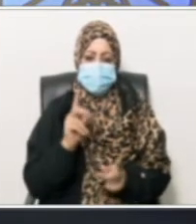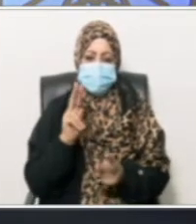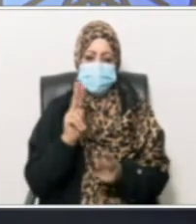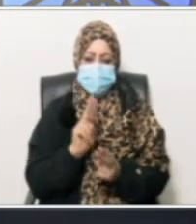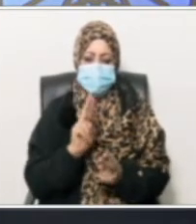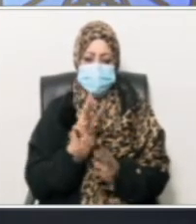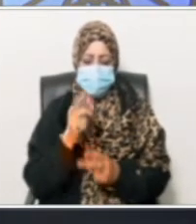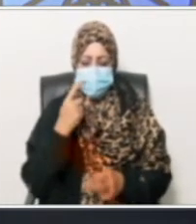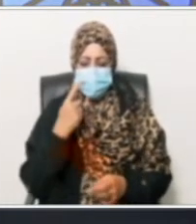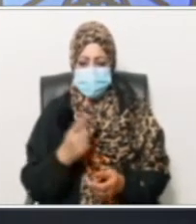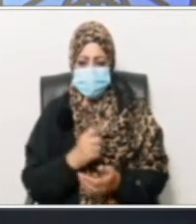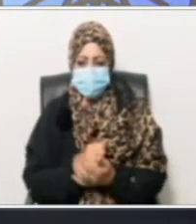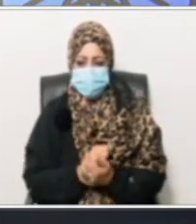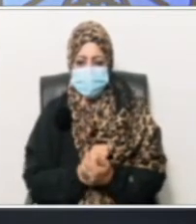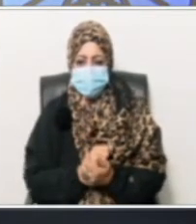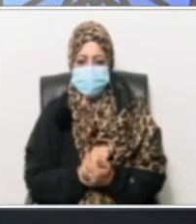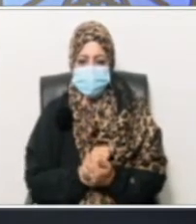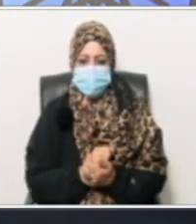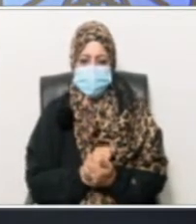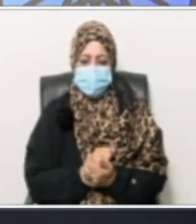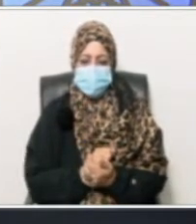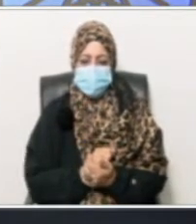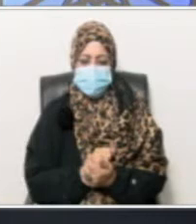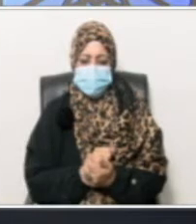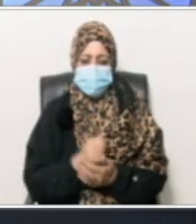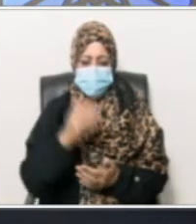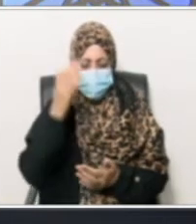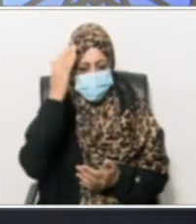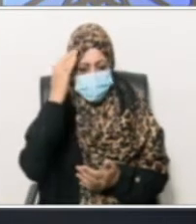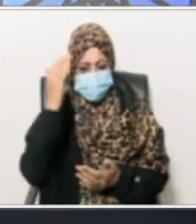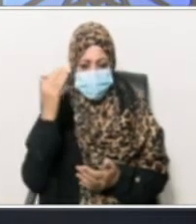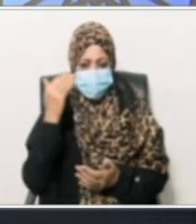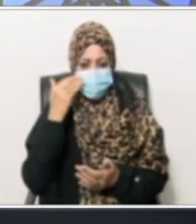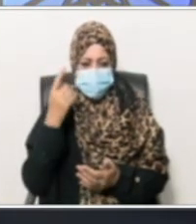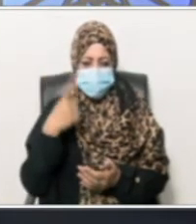المقبرة، يزورن الميت في المقبرة؟ نعم.